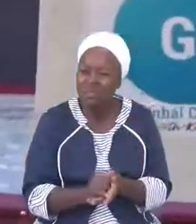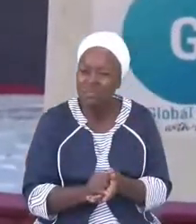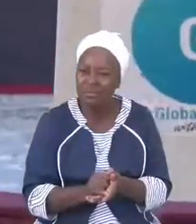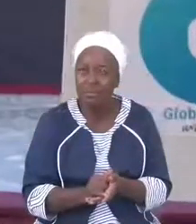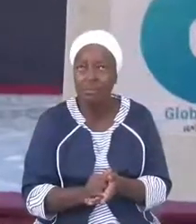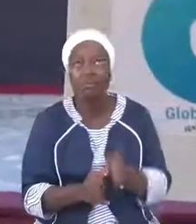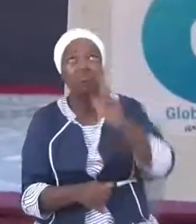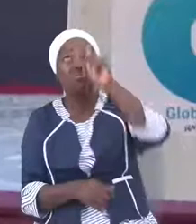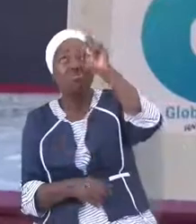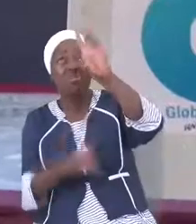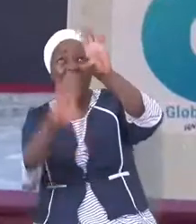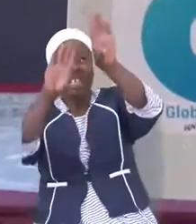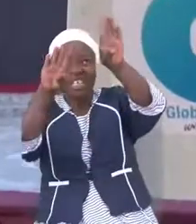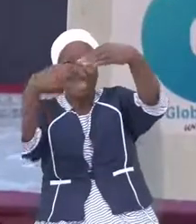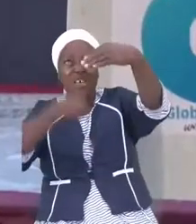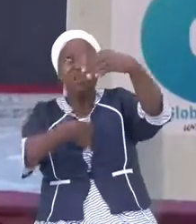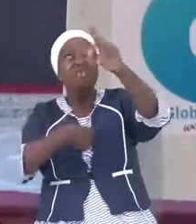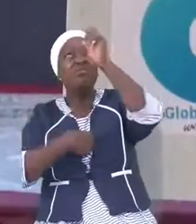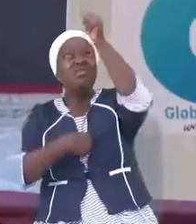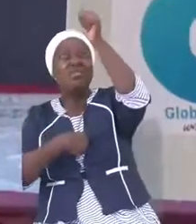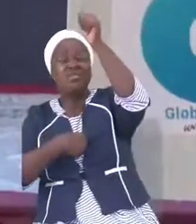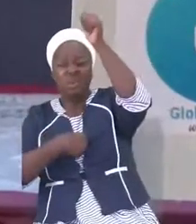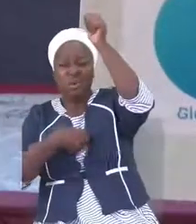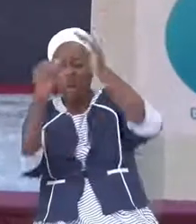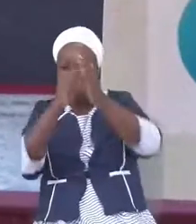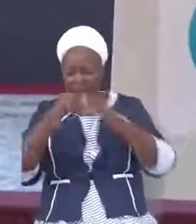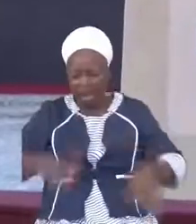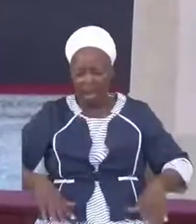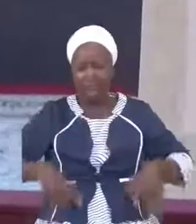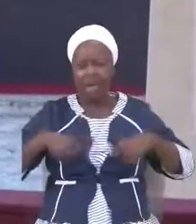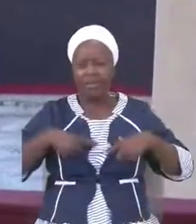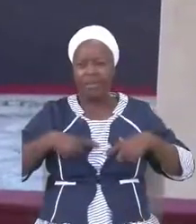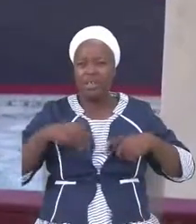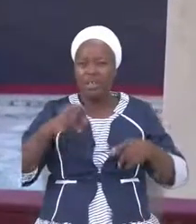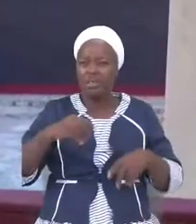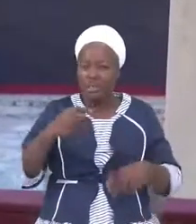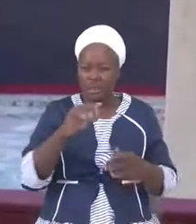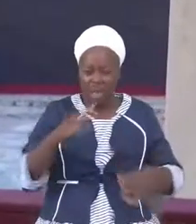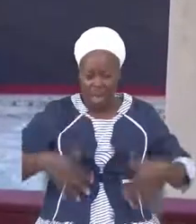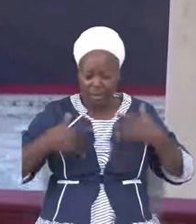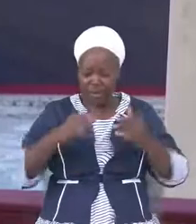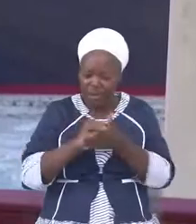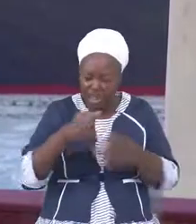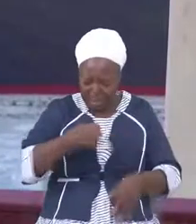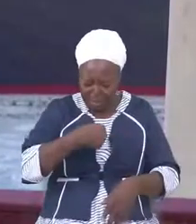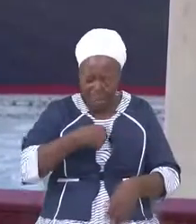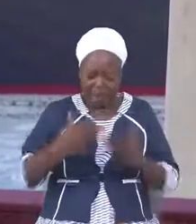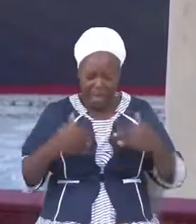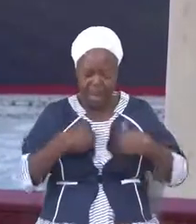veux-tu dire par ceci? Il m'a donné sa vie. Il m'a donné ça pour que j'ai cette vie.